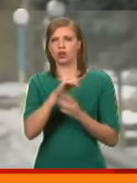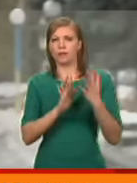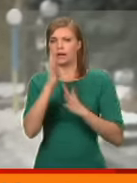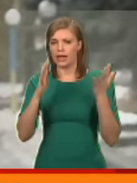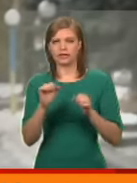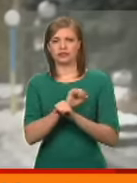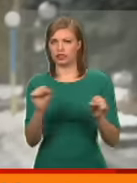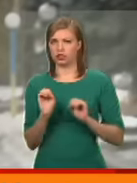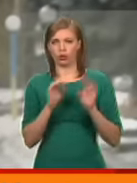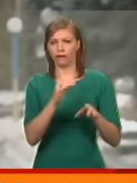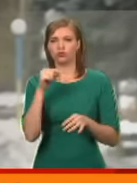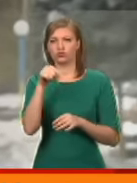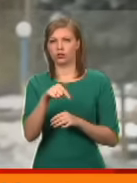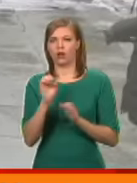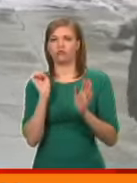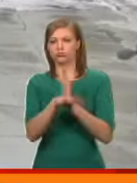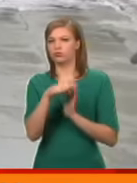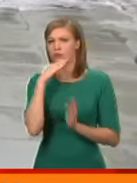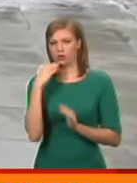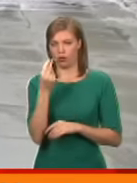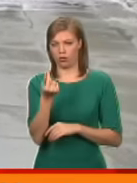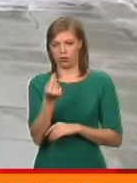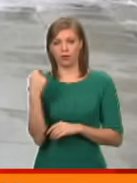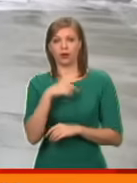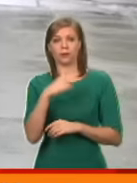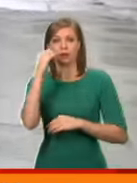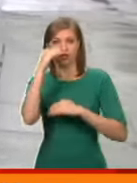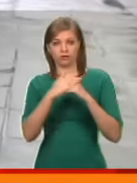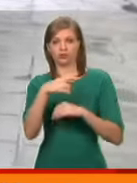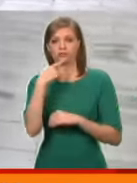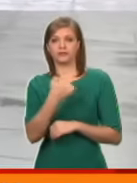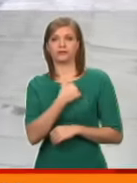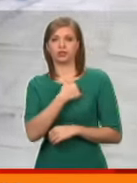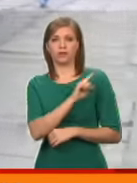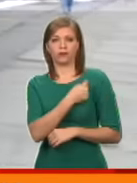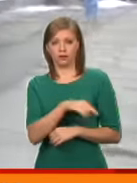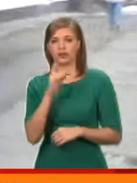якому випадку не давати, тому що туди вкинуто багато бабок. Надвечір, повідомляють